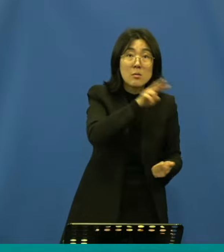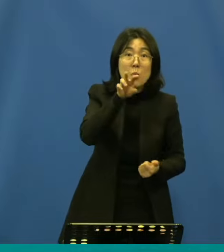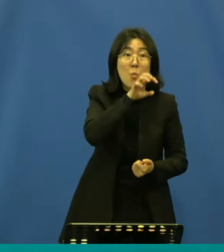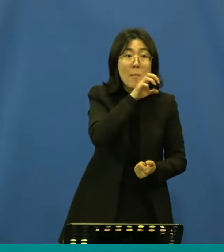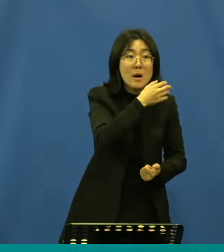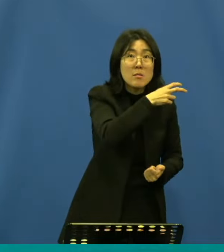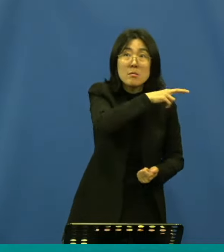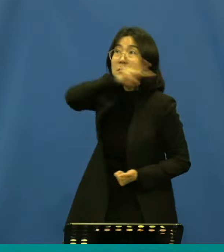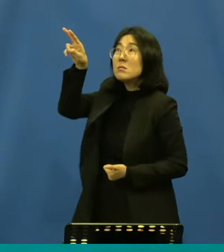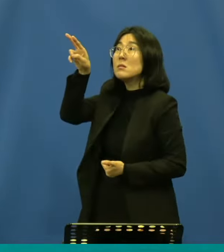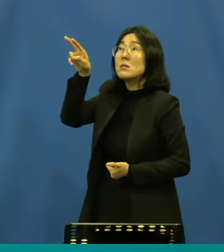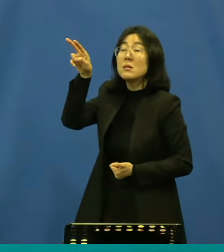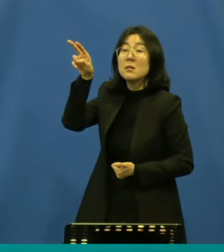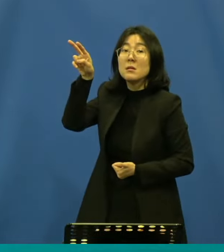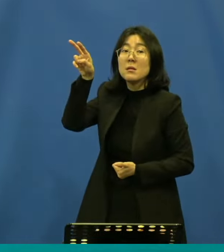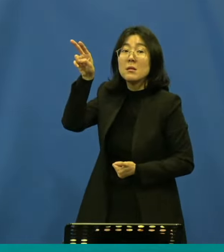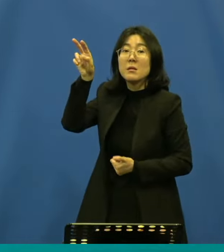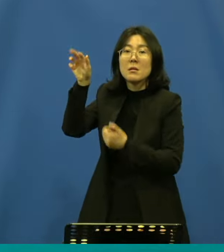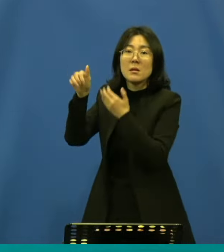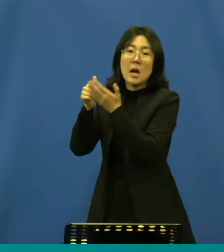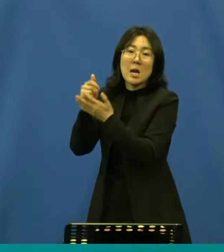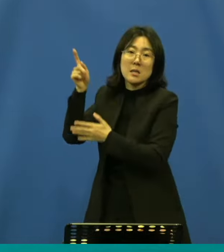하나님을 향해 대놓고 따질 수는 없습니다.